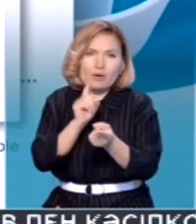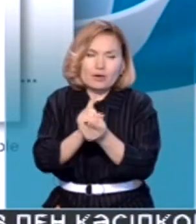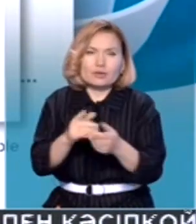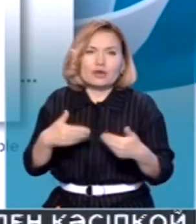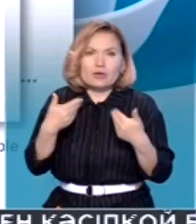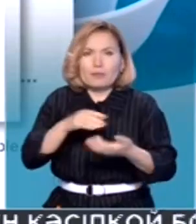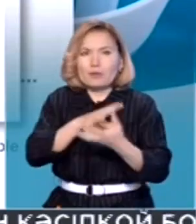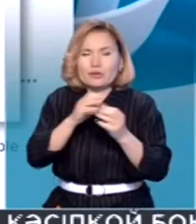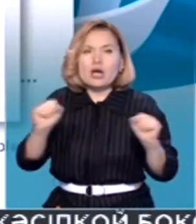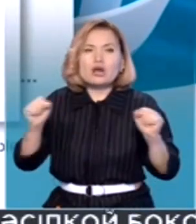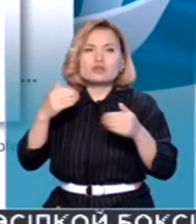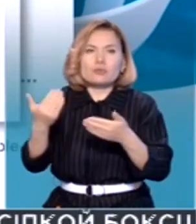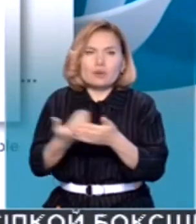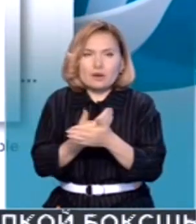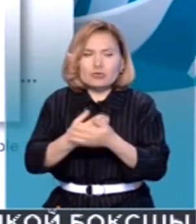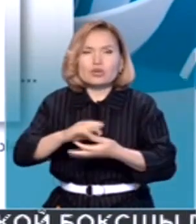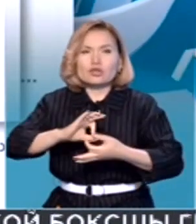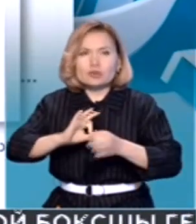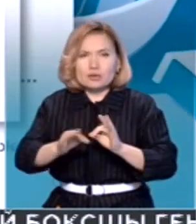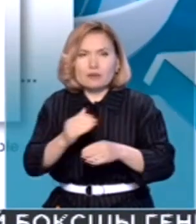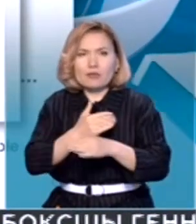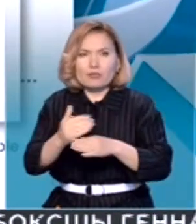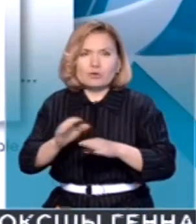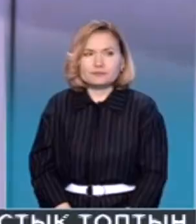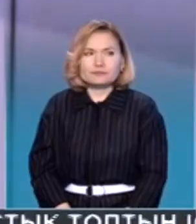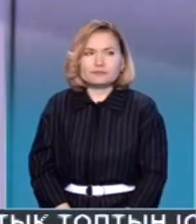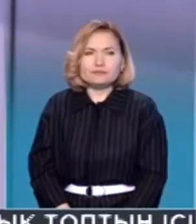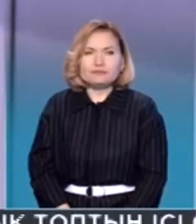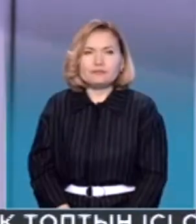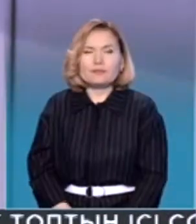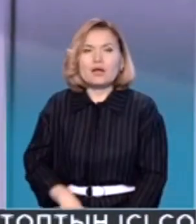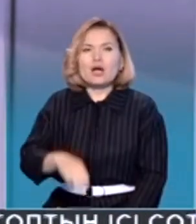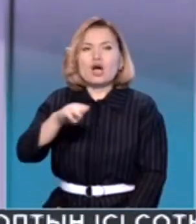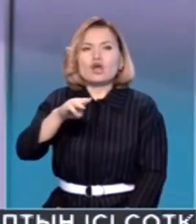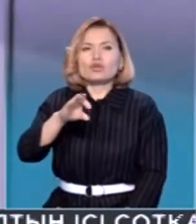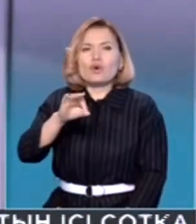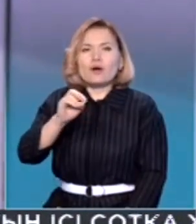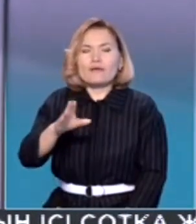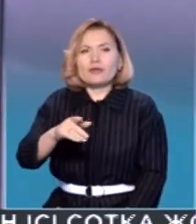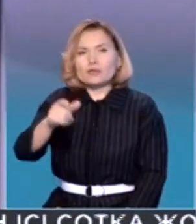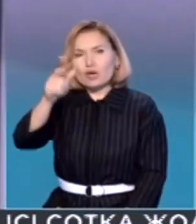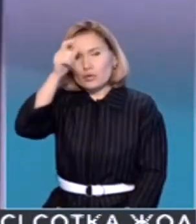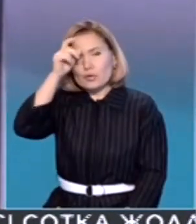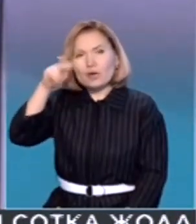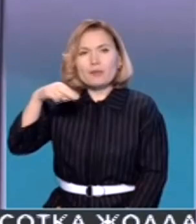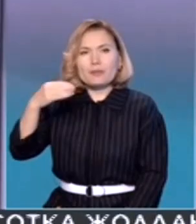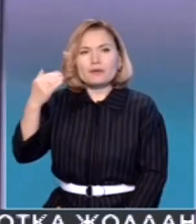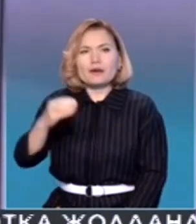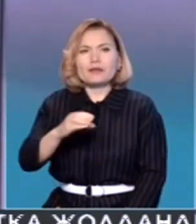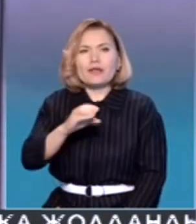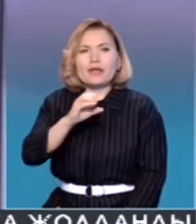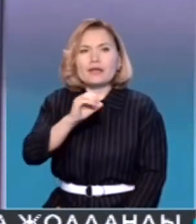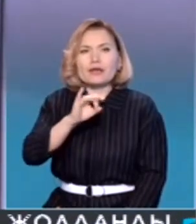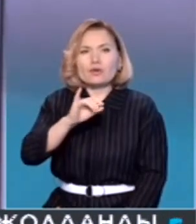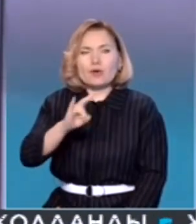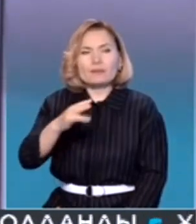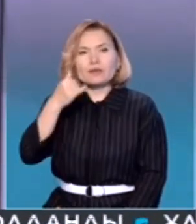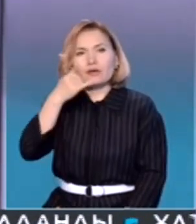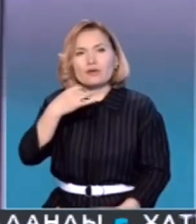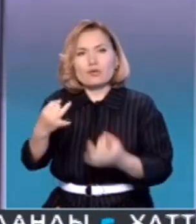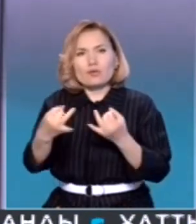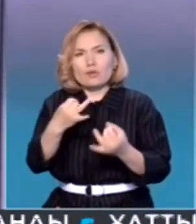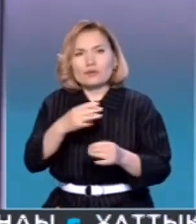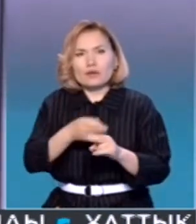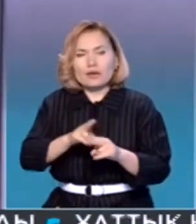соңында спорт жаңалықтарында толығырақ айтамыз. Қасым-Жомарт Тоқаев Түркия президенті Реджеп Тайып Эрдоғанмен телефон